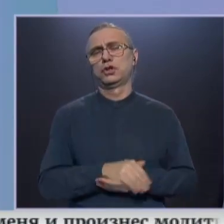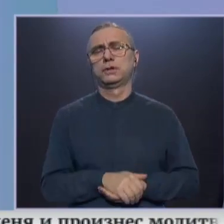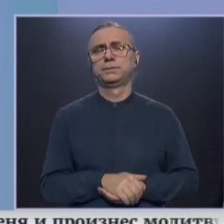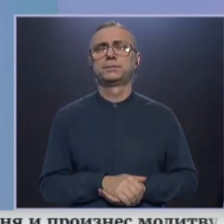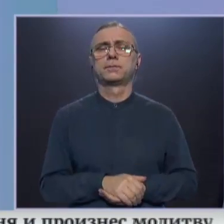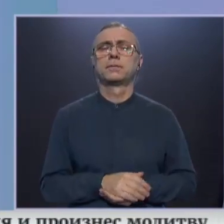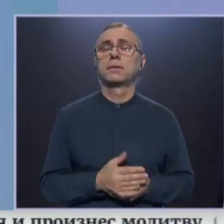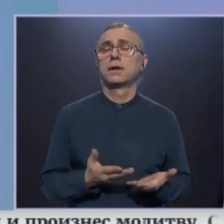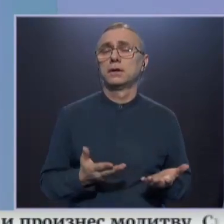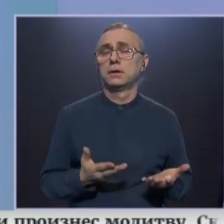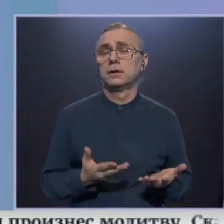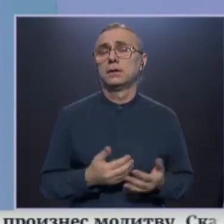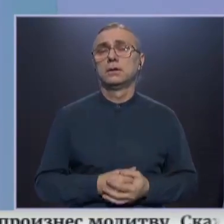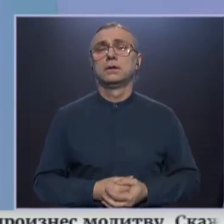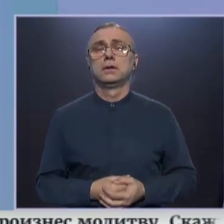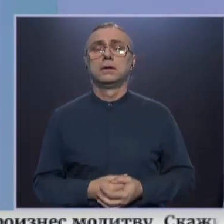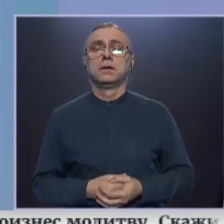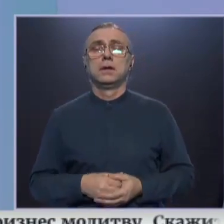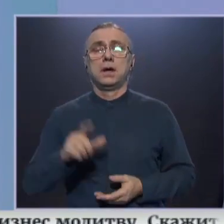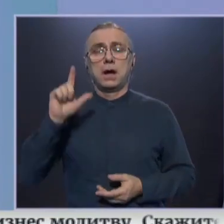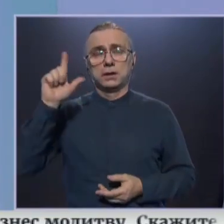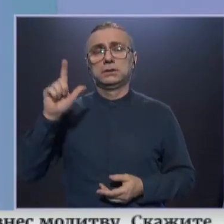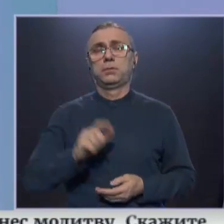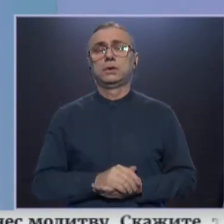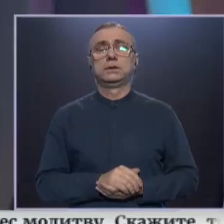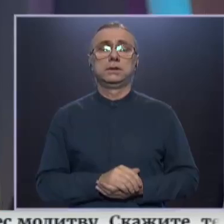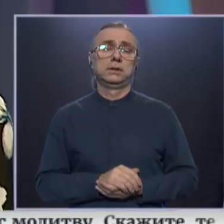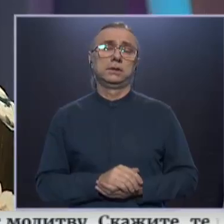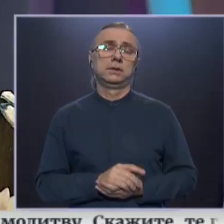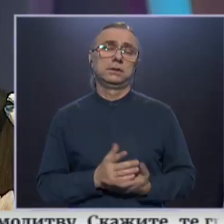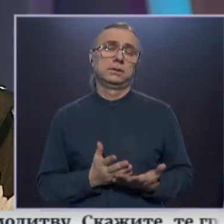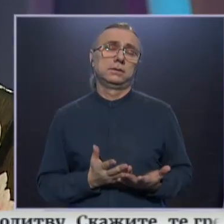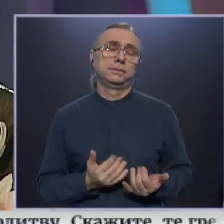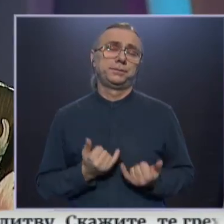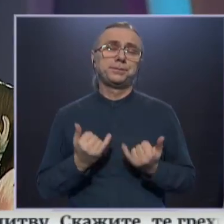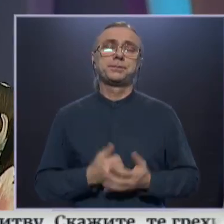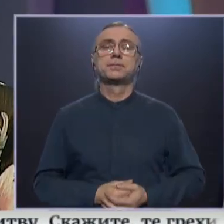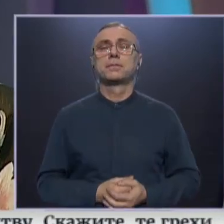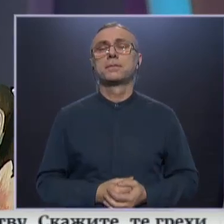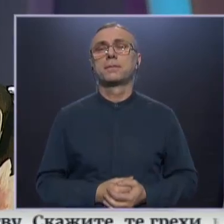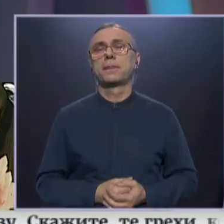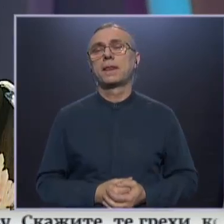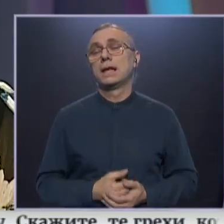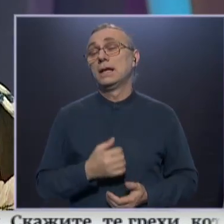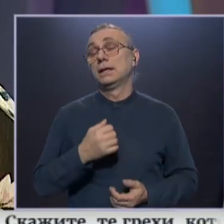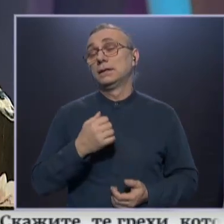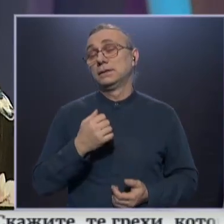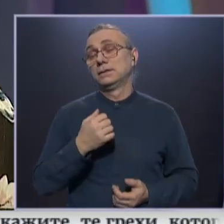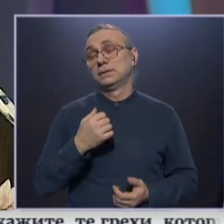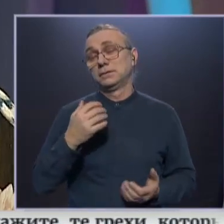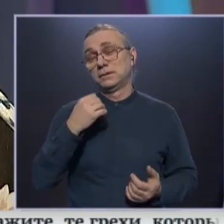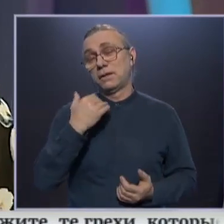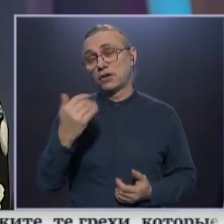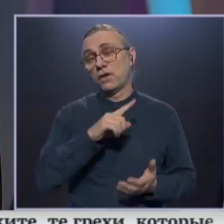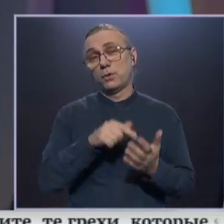Будут. Надо их бояться? Не надо. Господь все равно ждет, в том числе и так. Спасибо большое, отец Стахи. И, друзья, напоминаю, что сегодня на ваши вопросы